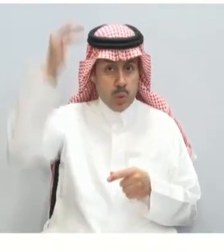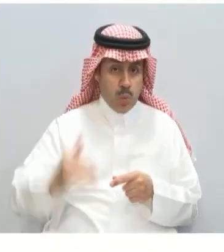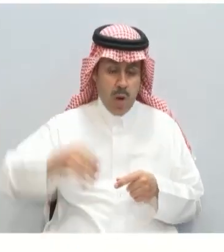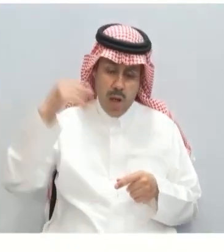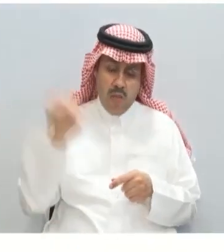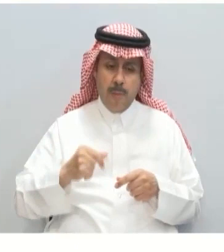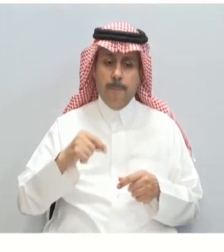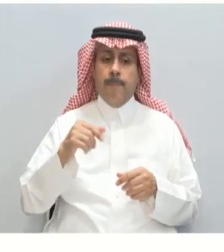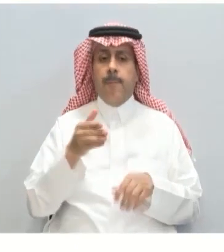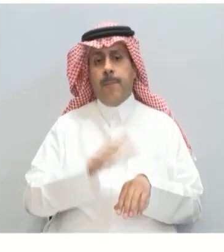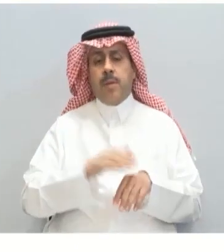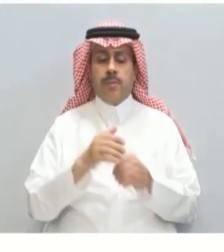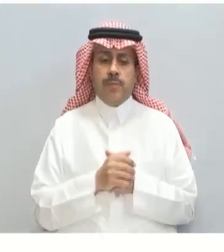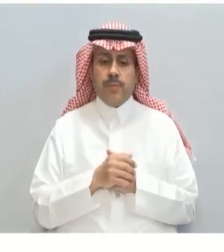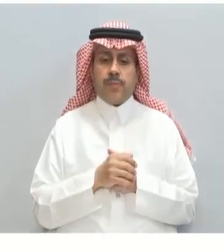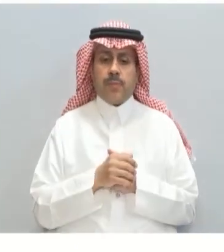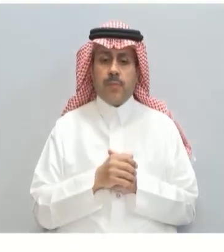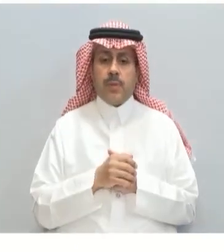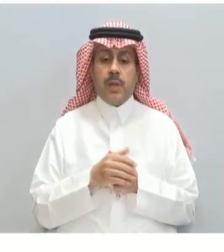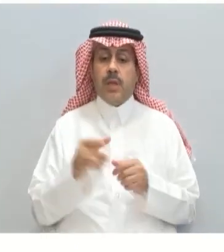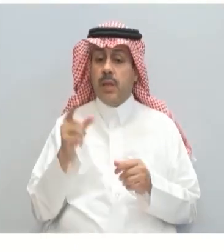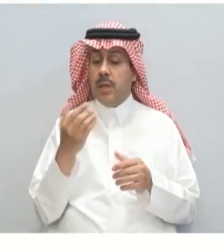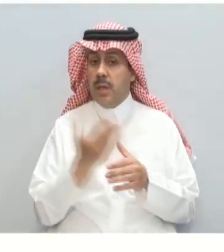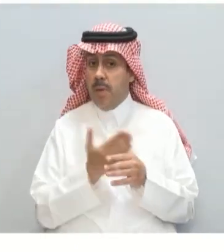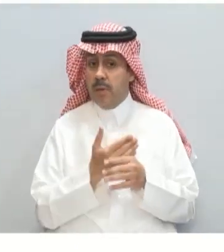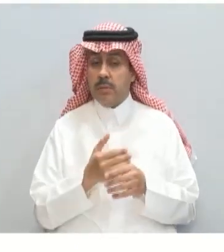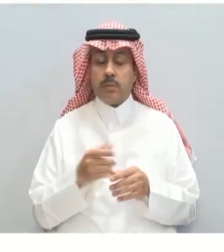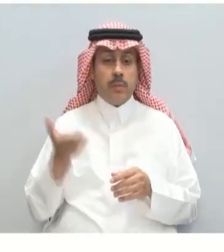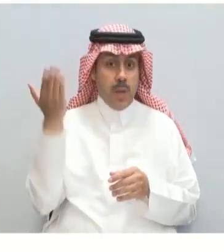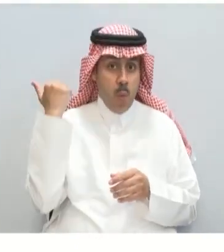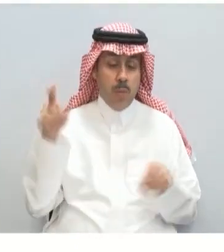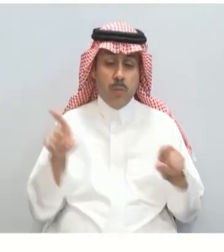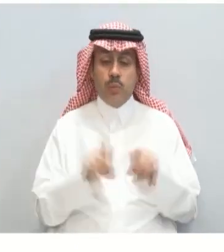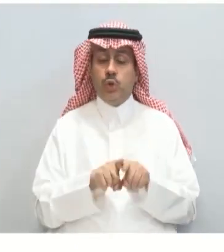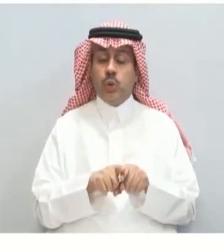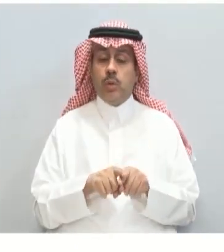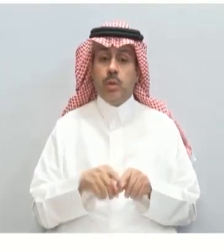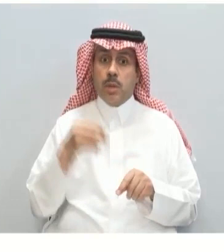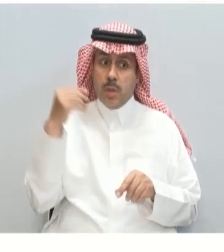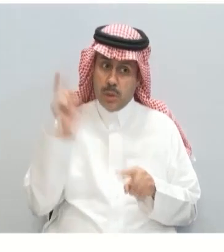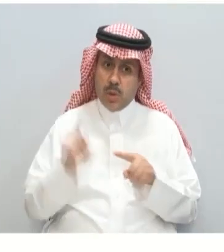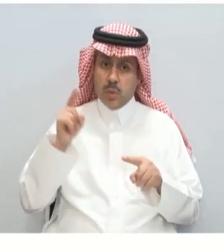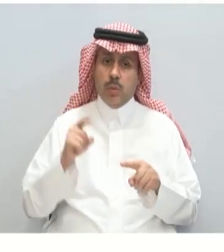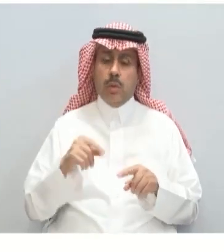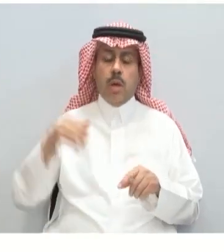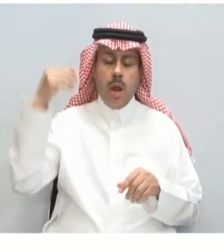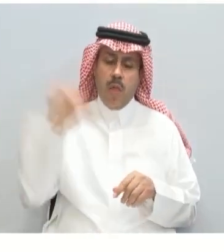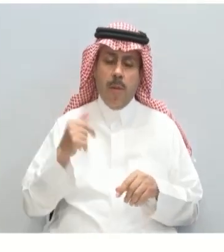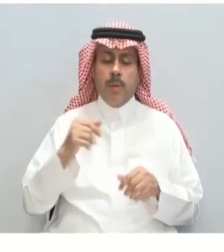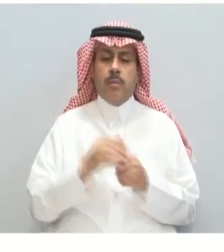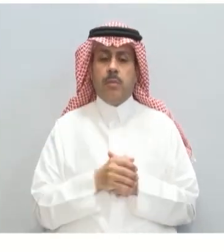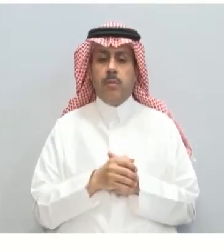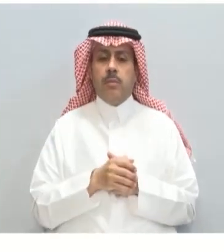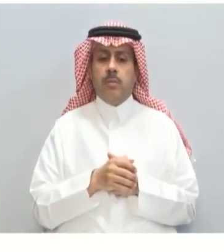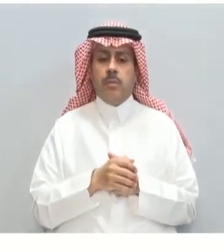نزول العذاب بهم لماذا كان المشركون يستعجلون ان ينزل العذاب بهم ما الجواب